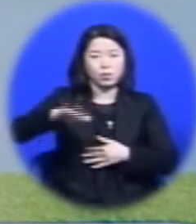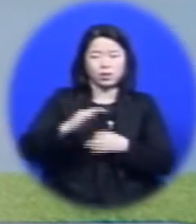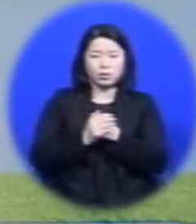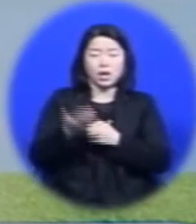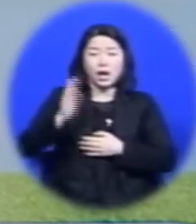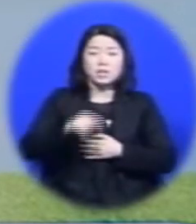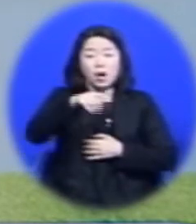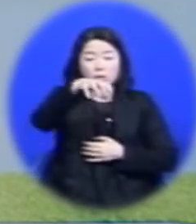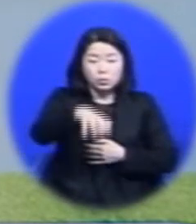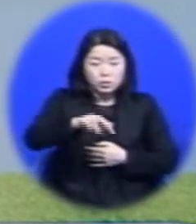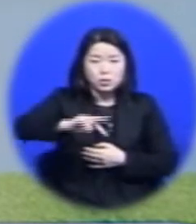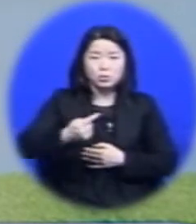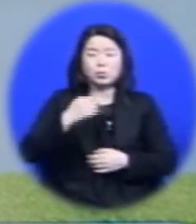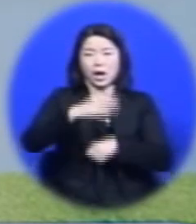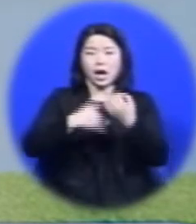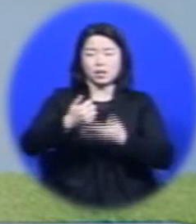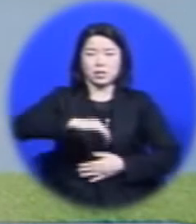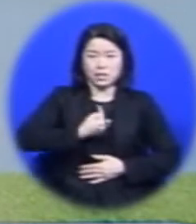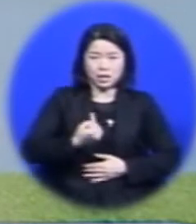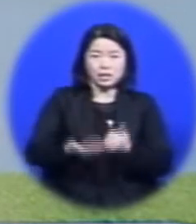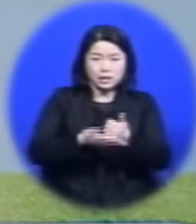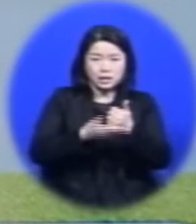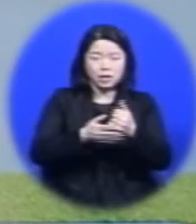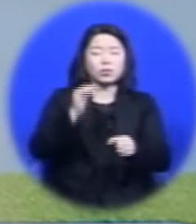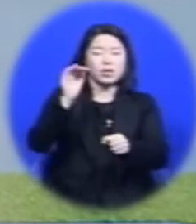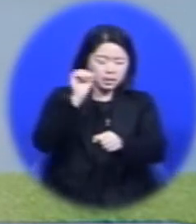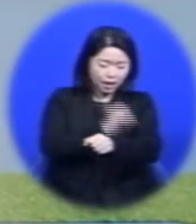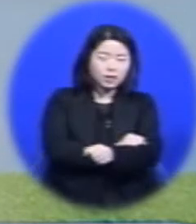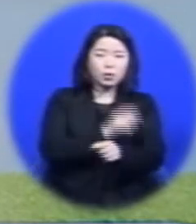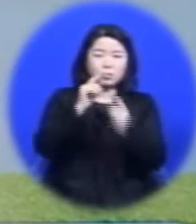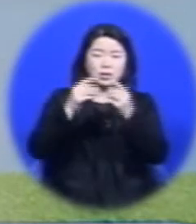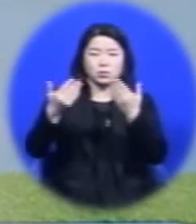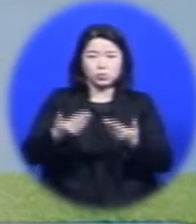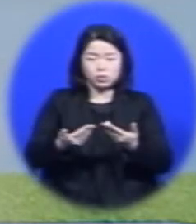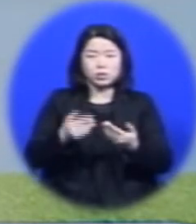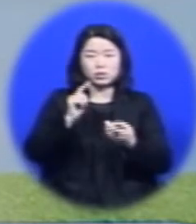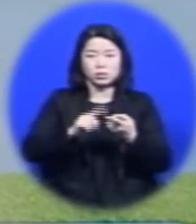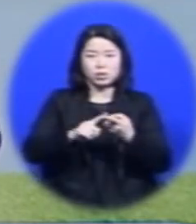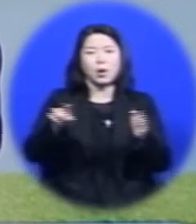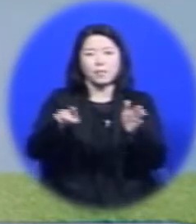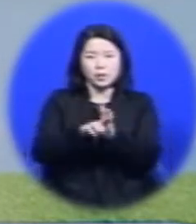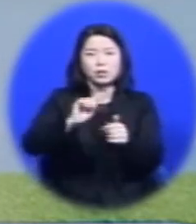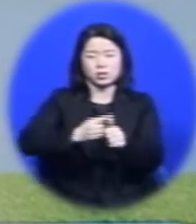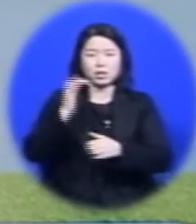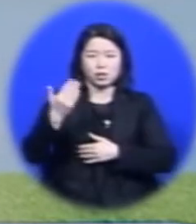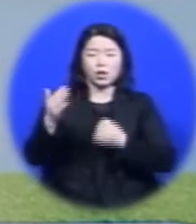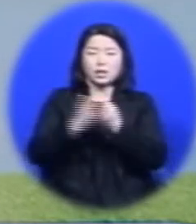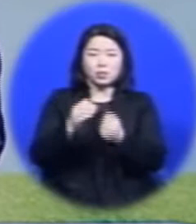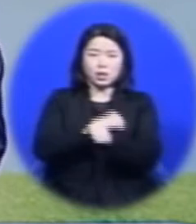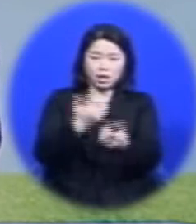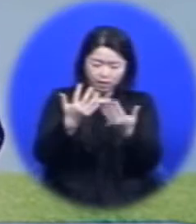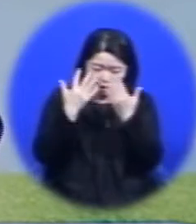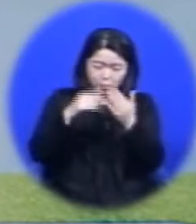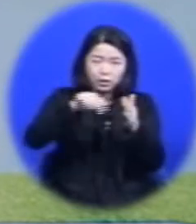그러나 그곳에서도 하나님이 자기를 칭찬하지 고 잘했다고 말씀하시는게 믿어줘요 그래서 감옥에서도 그는